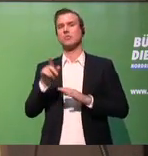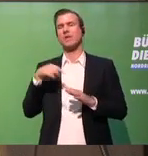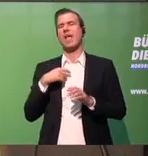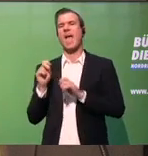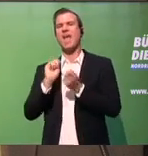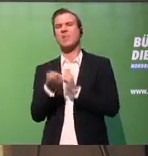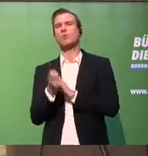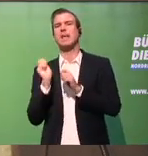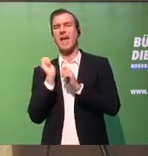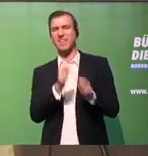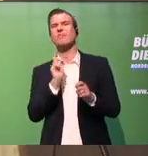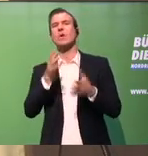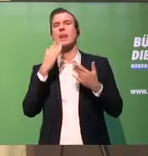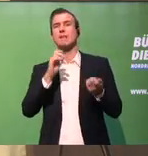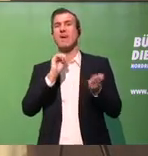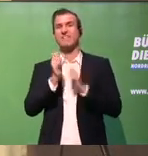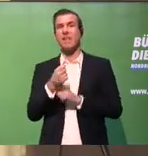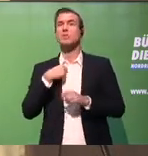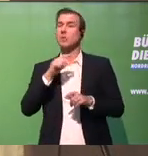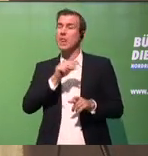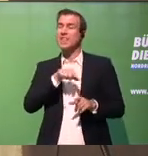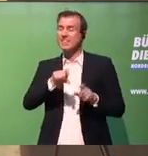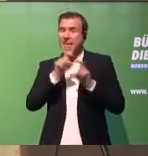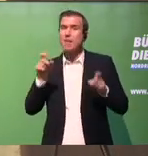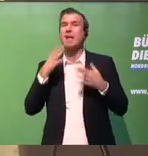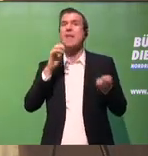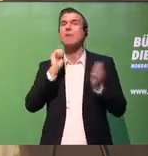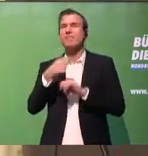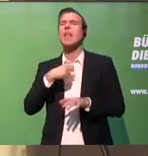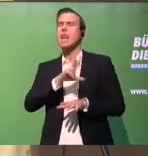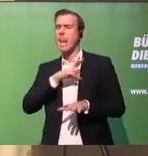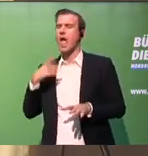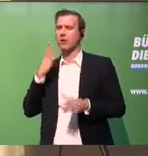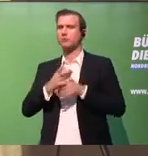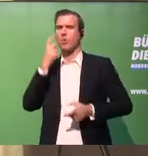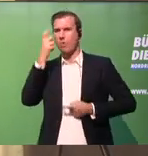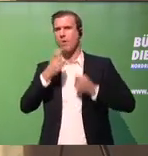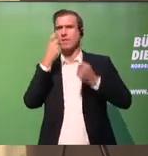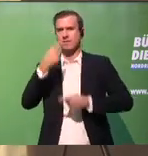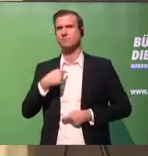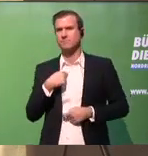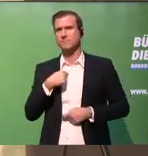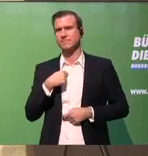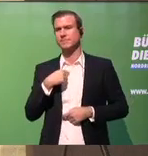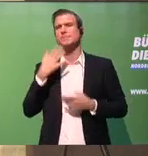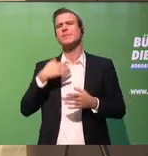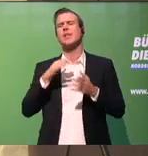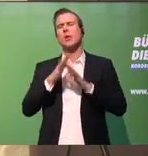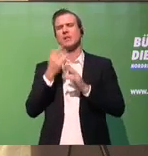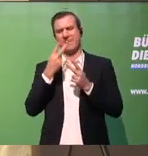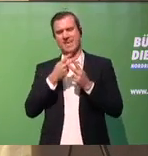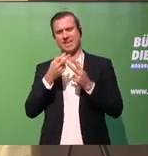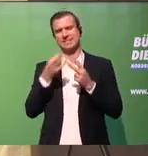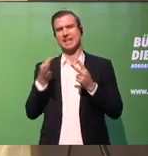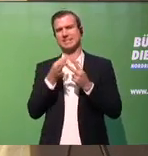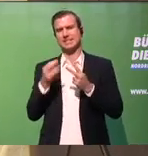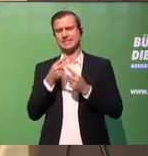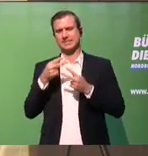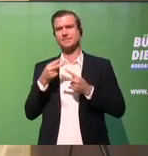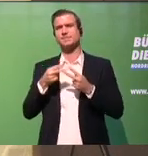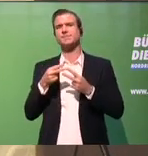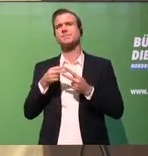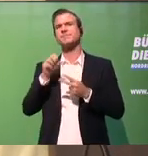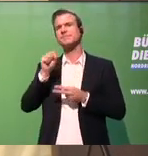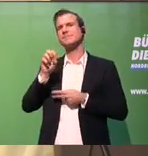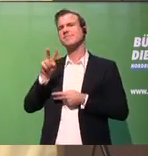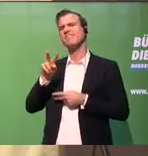über Anpassung an Klimawandel. Das heißt, ich beschäftige mich schon sehr, sehr lange mit der Problematik. Und zwei letzte Sätze. Sven